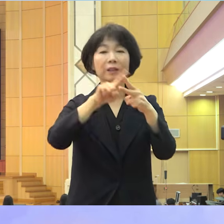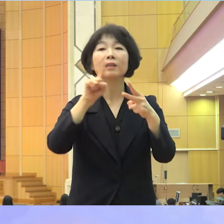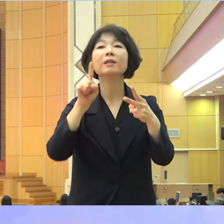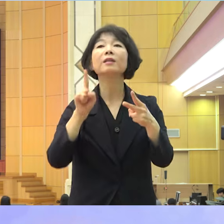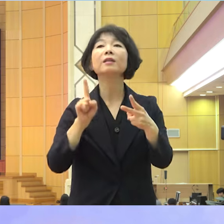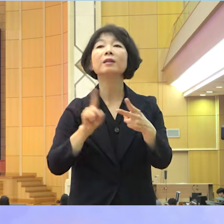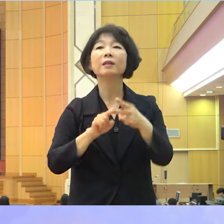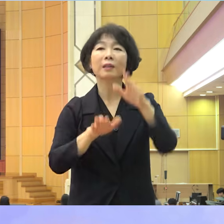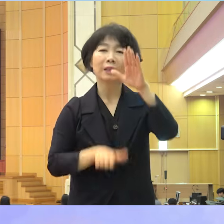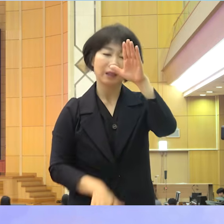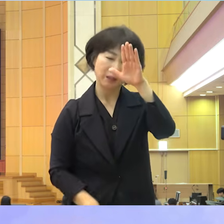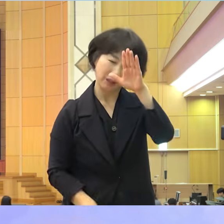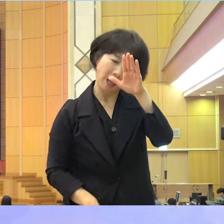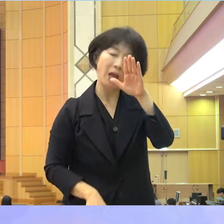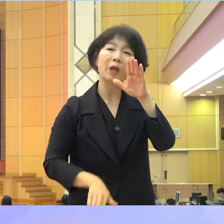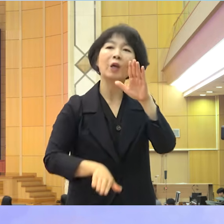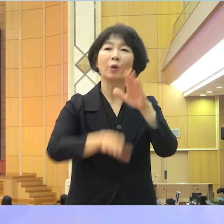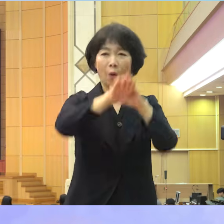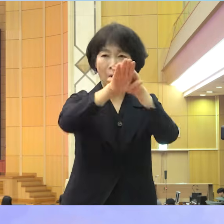무엇이든